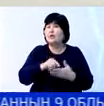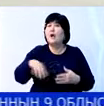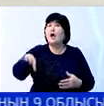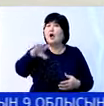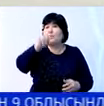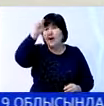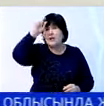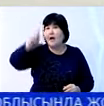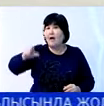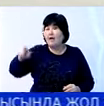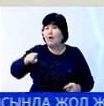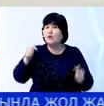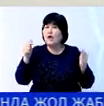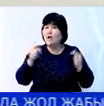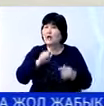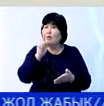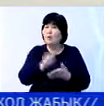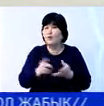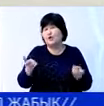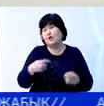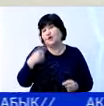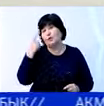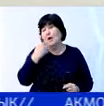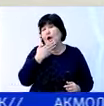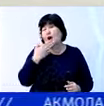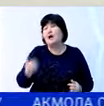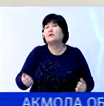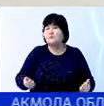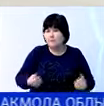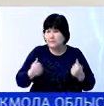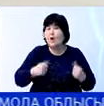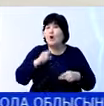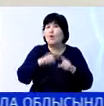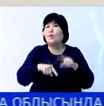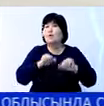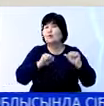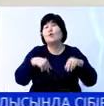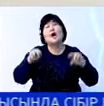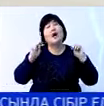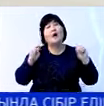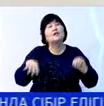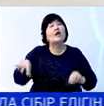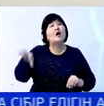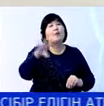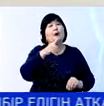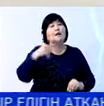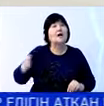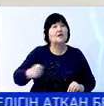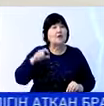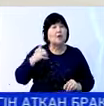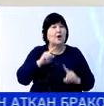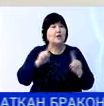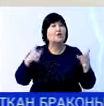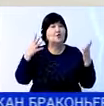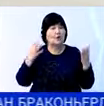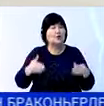ер азаматтар осыған лайық болуы тиіс деп ойлаймын. Ақтық демім қалғанша отанымды қорғауға ант етемін. Барлық сарбаздарды бүгінгі ерекше